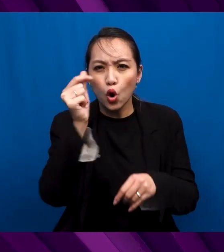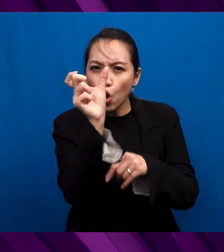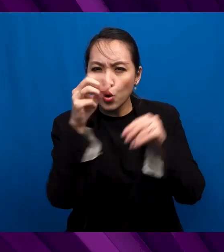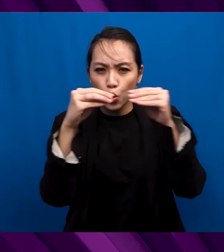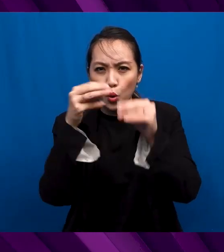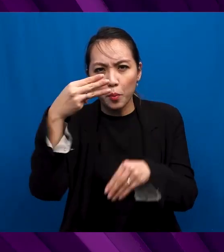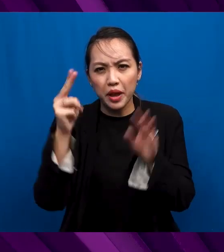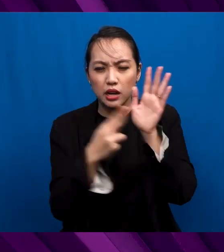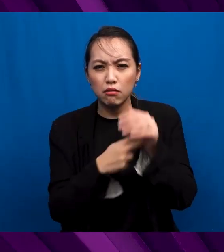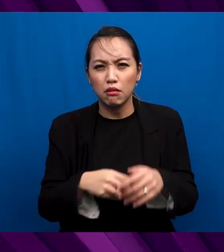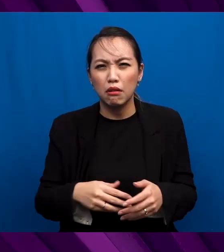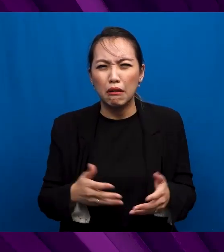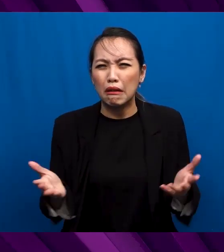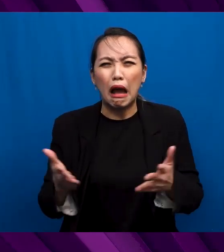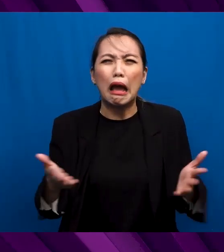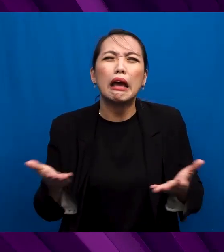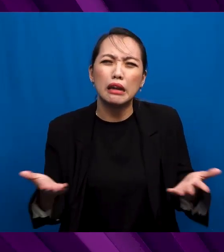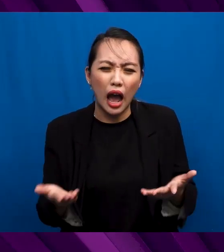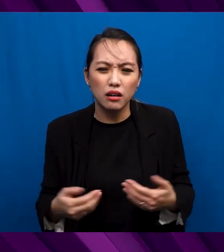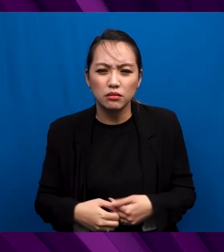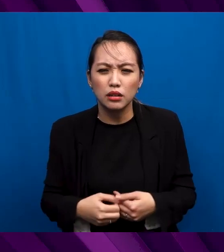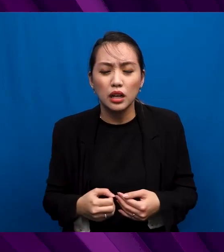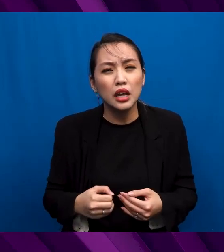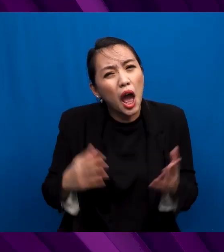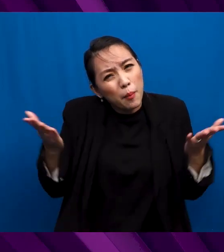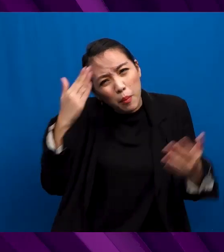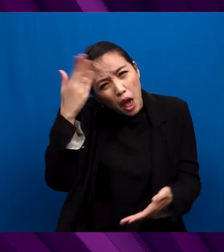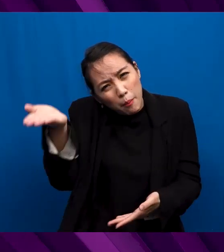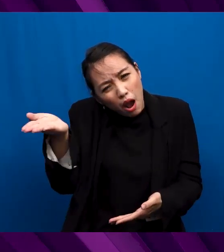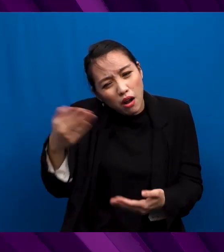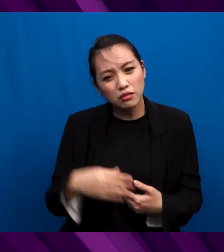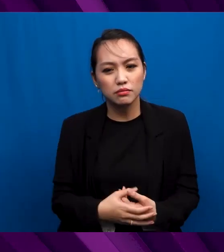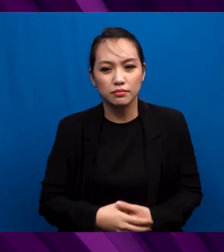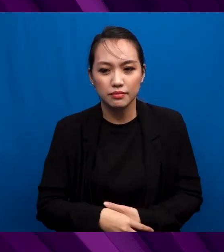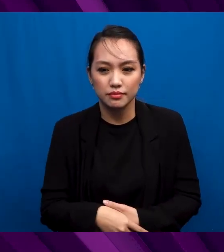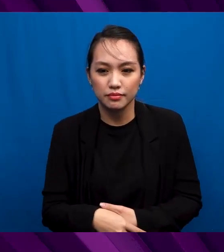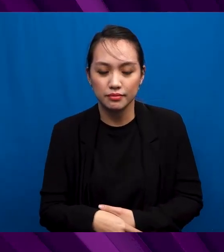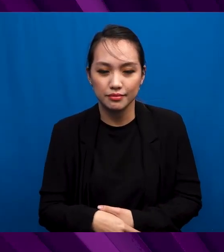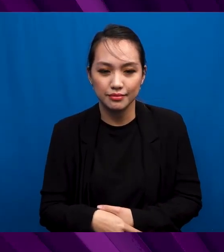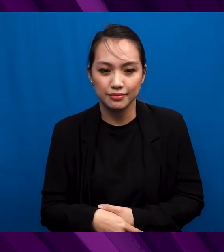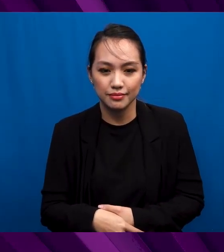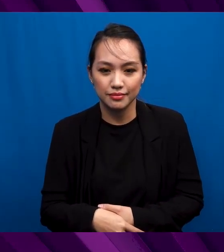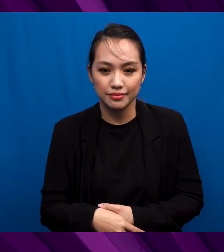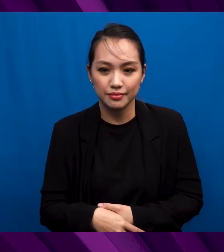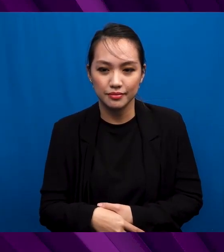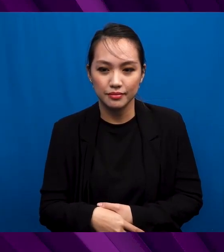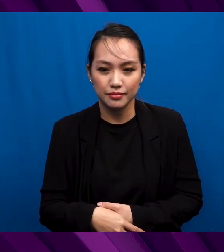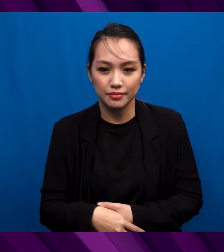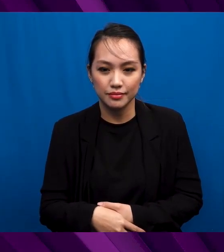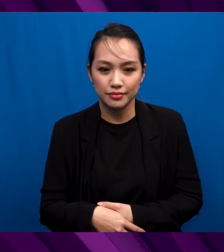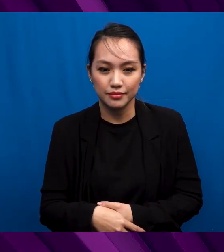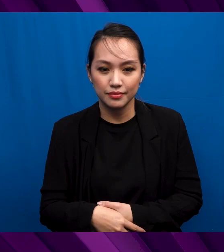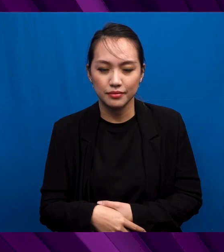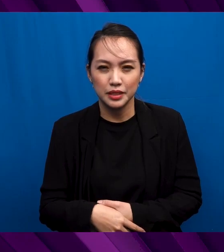dia hidup deh, tapi jangan mati, tapi biarlah orang-orangnya sedikit saja jumlahnya, jangan banyak-banyak, seolah-olah berkatnya